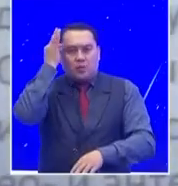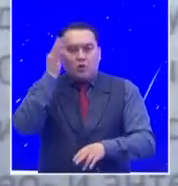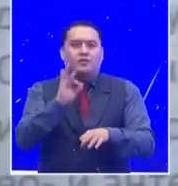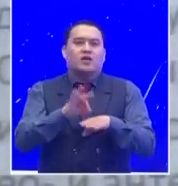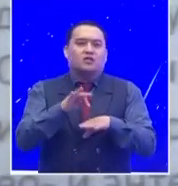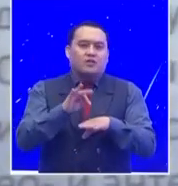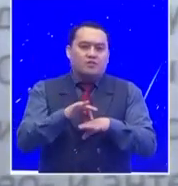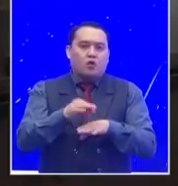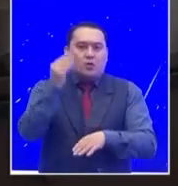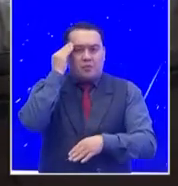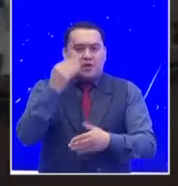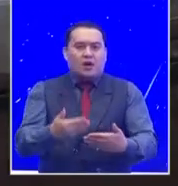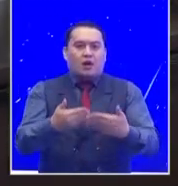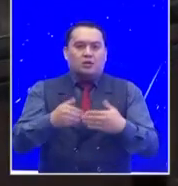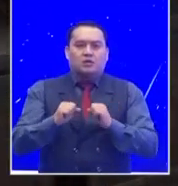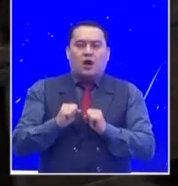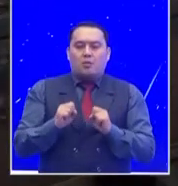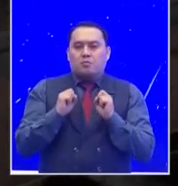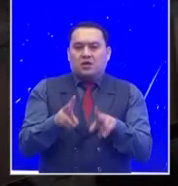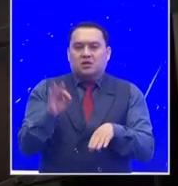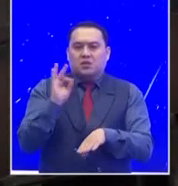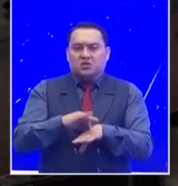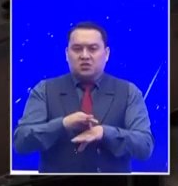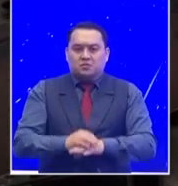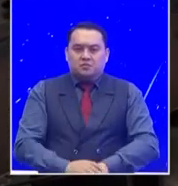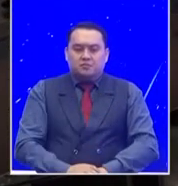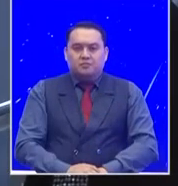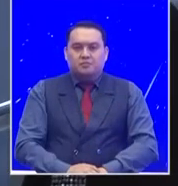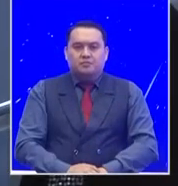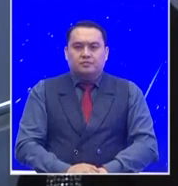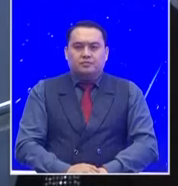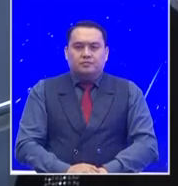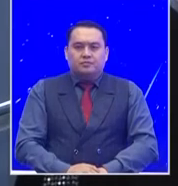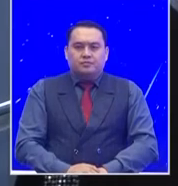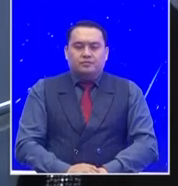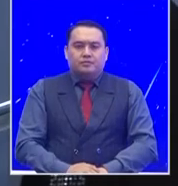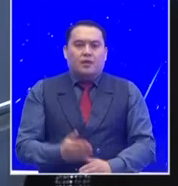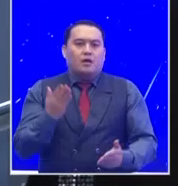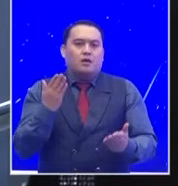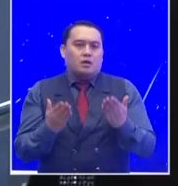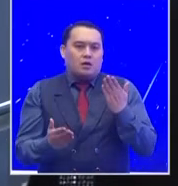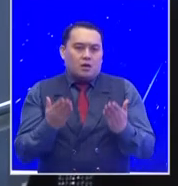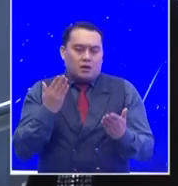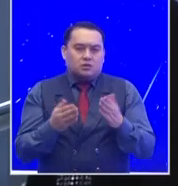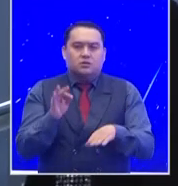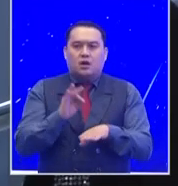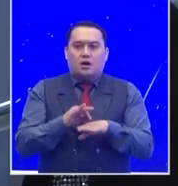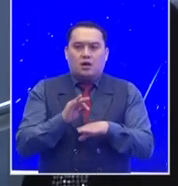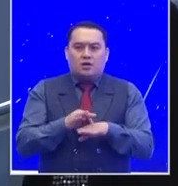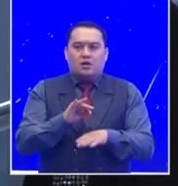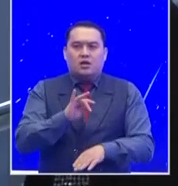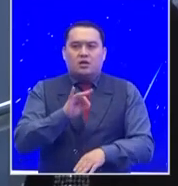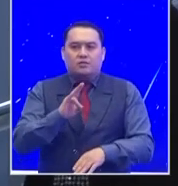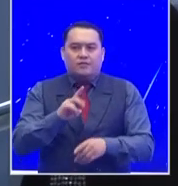коронавируса и методах предохранения от опасной болезни. Если на клинических признаках коронавирусной